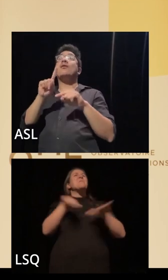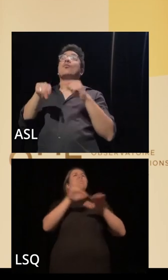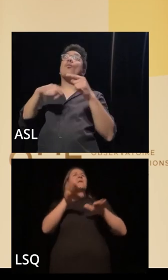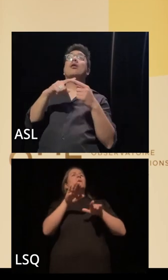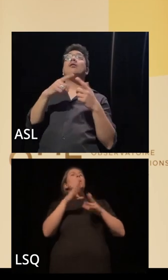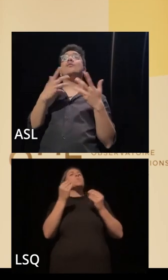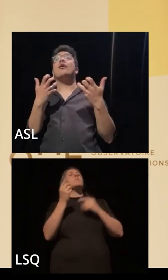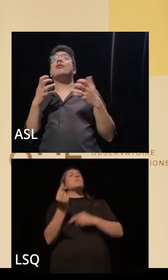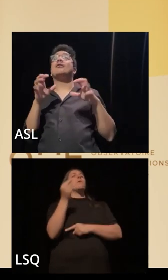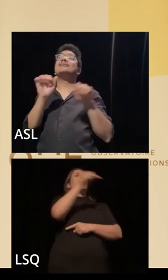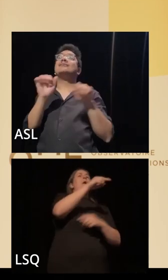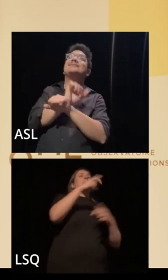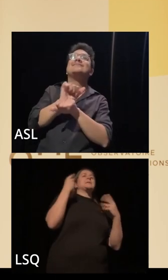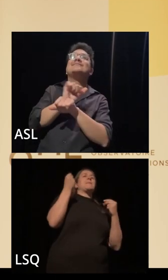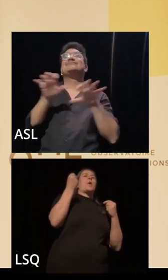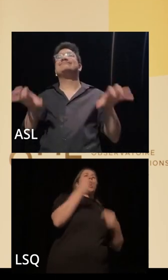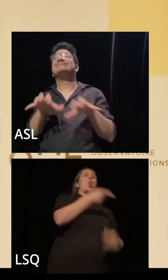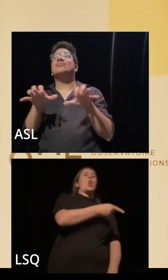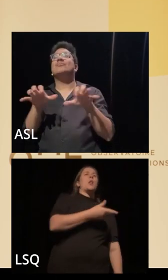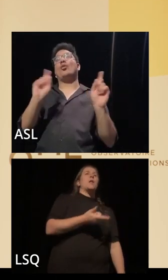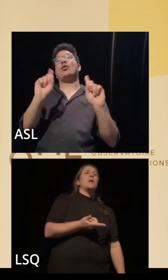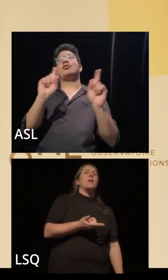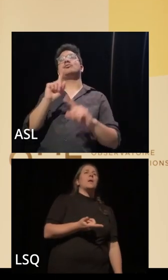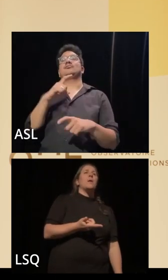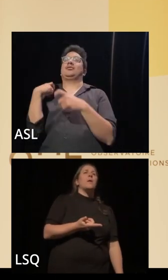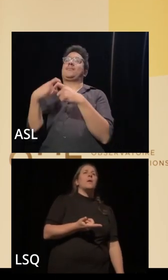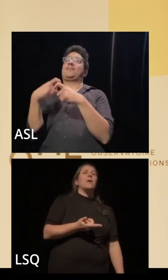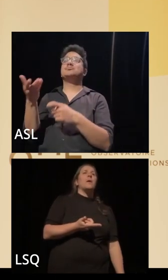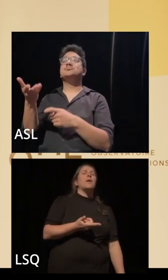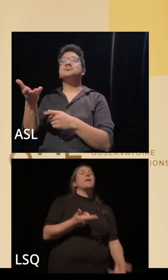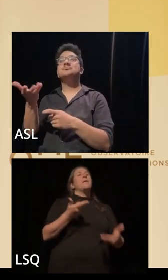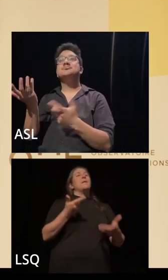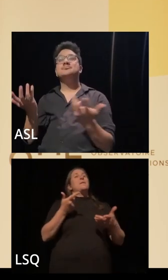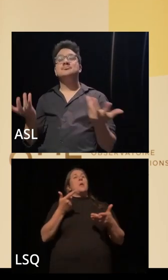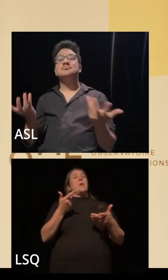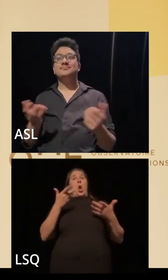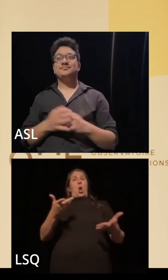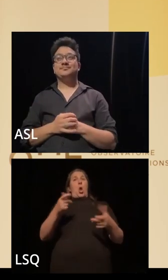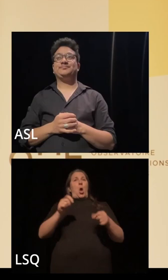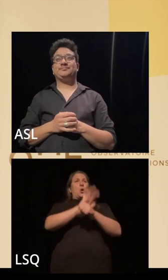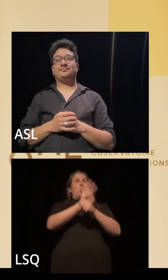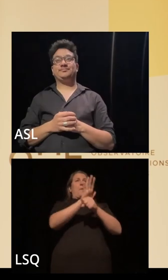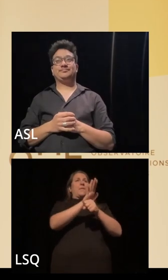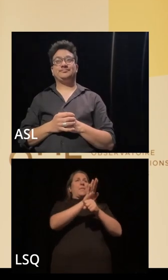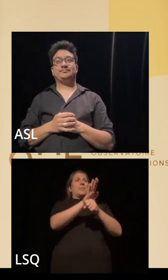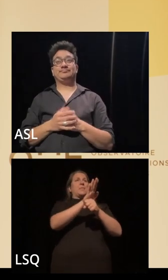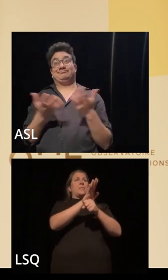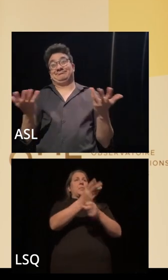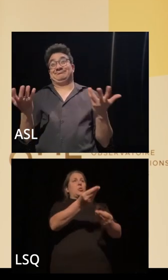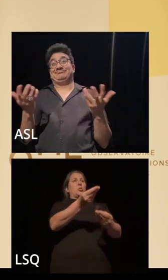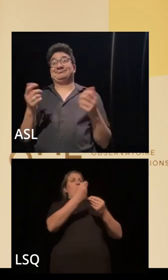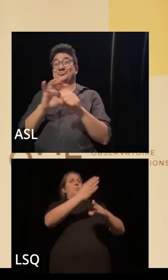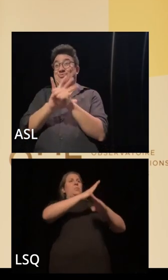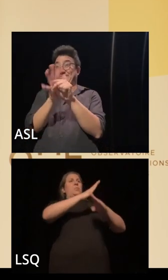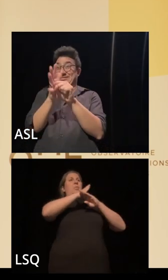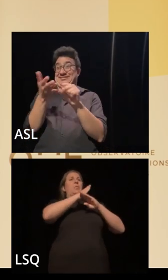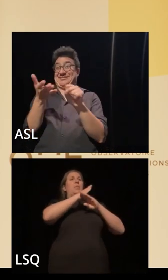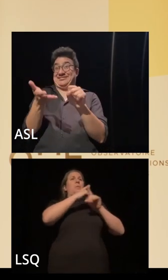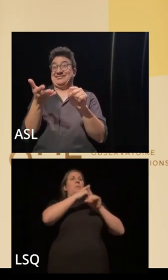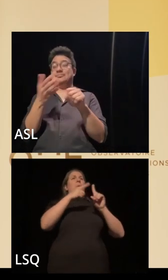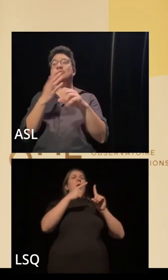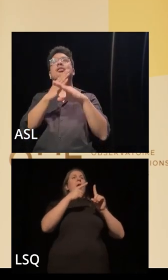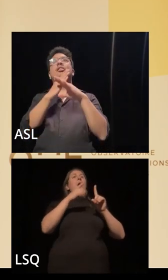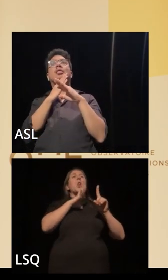été exacerbées dans le confinement, tout ça, alors que d'autres personnes, en fait, ne bougent